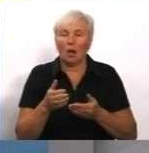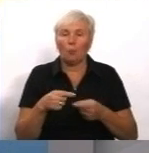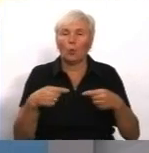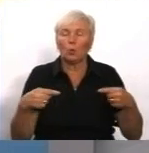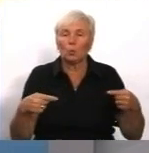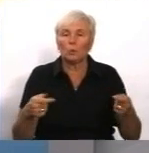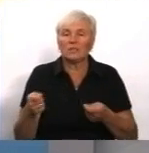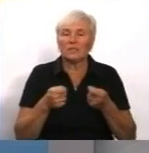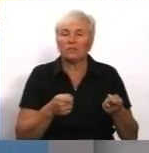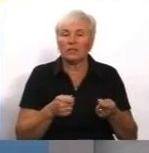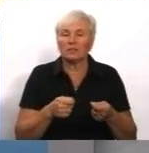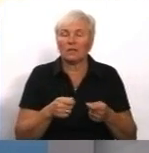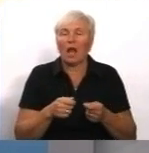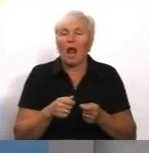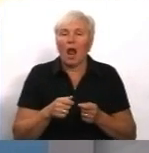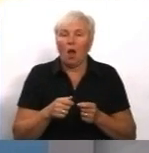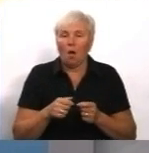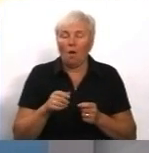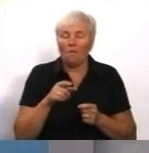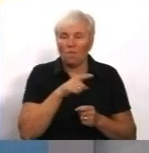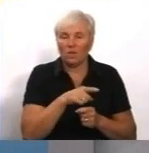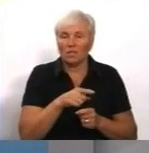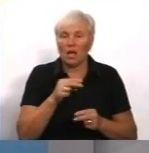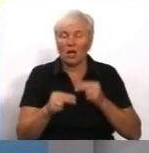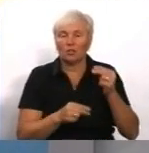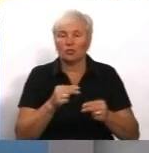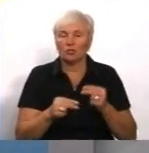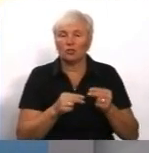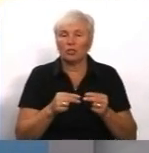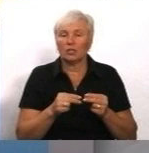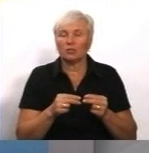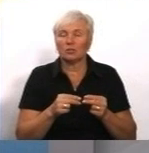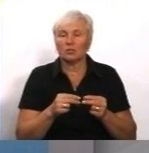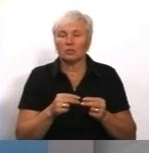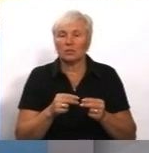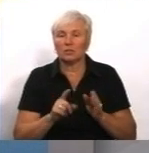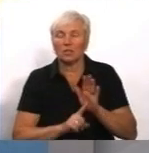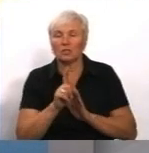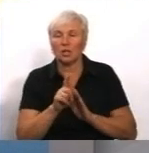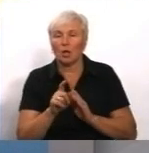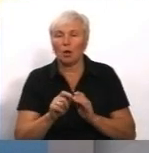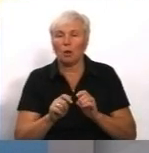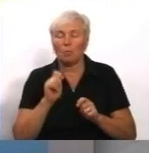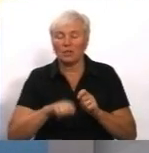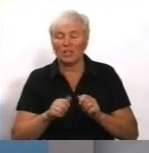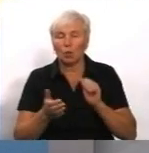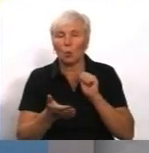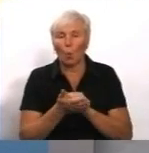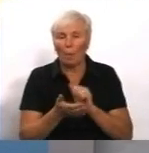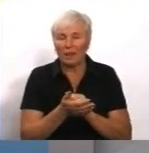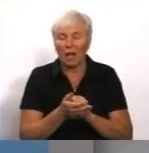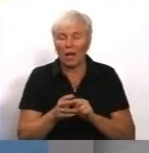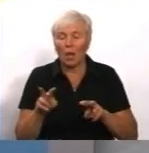і тваринної продукції, вона через єдине вікно спочатку перевіряється документальний огляд і при